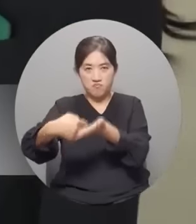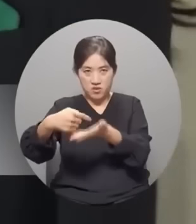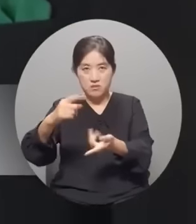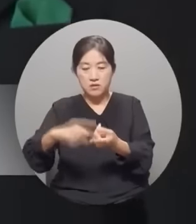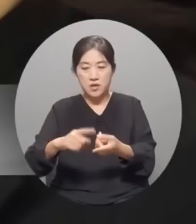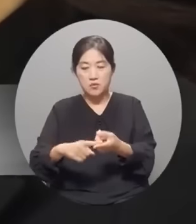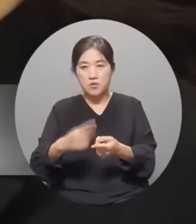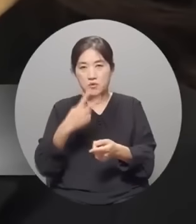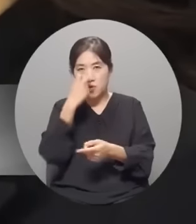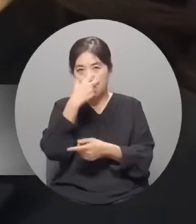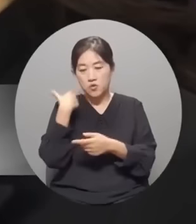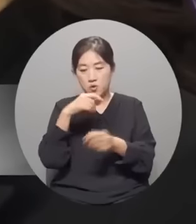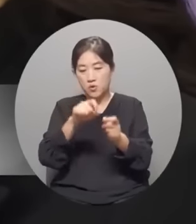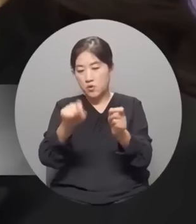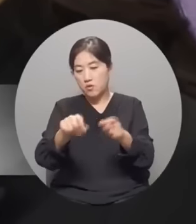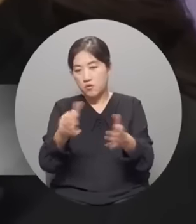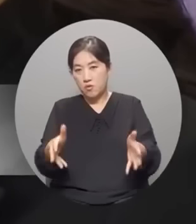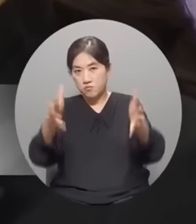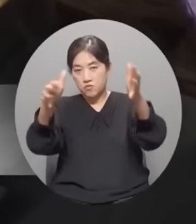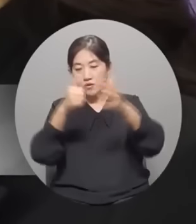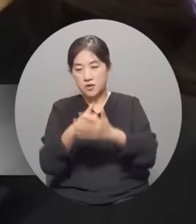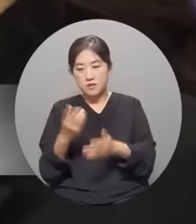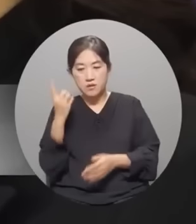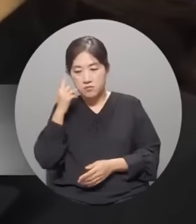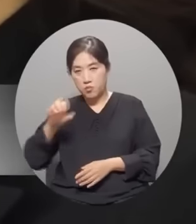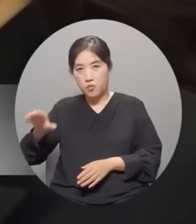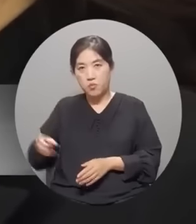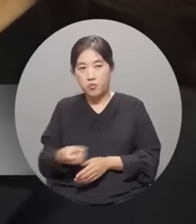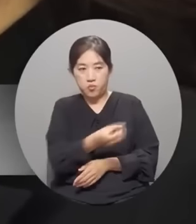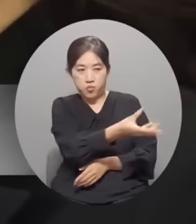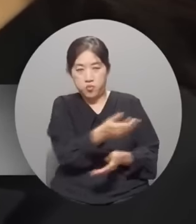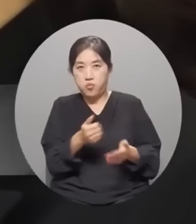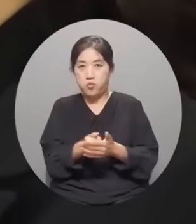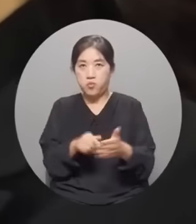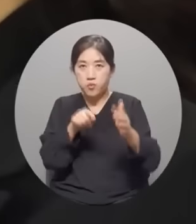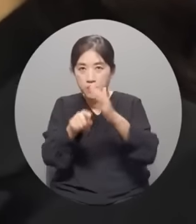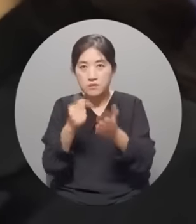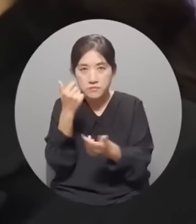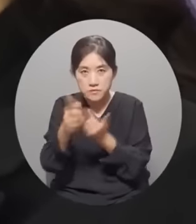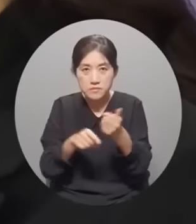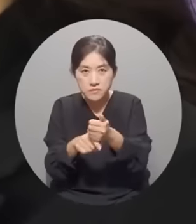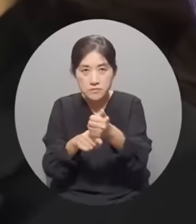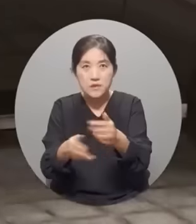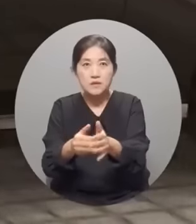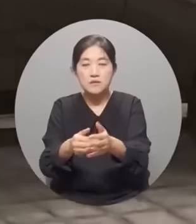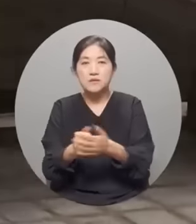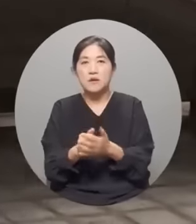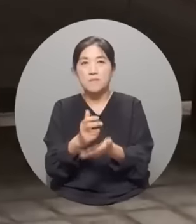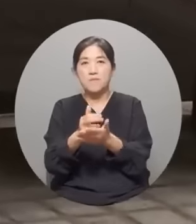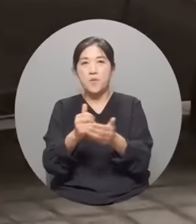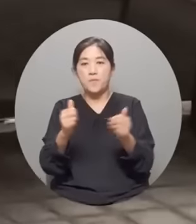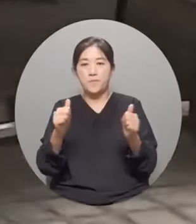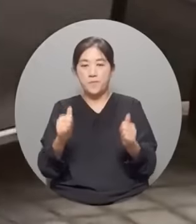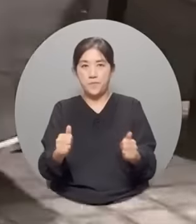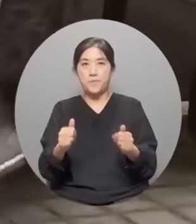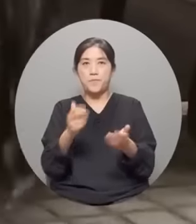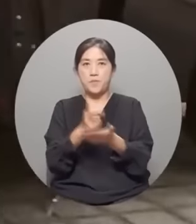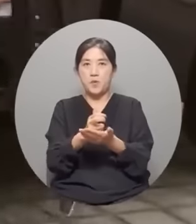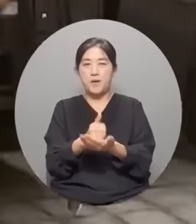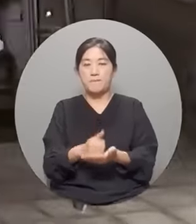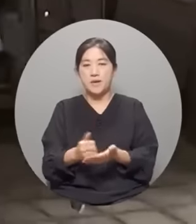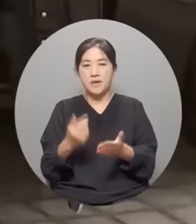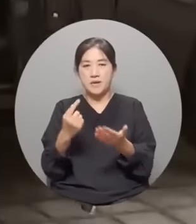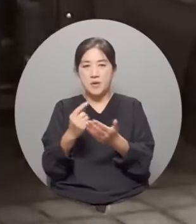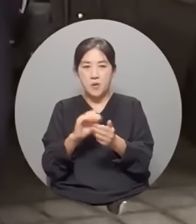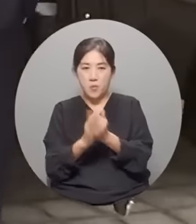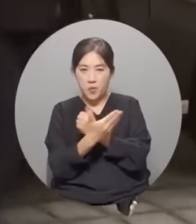건물에서 휴대폰을 제출한 채 김여사를 출장 조사했습니다 법 앞에 예외도 해도 성역도